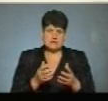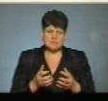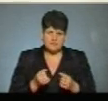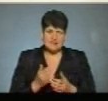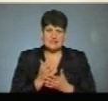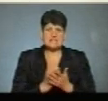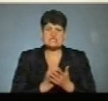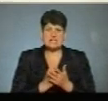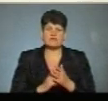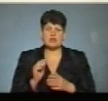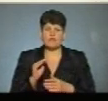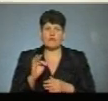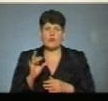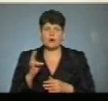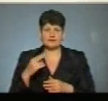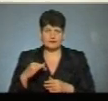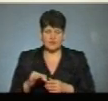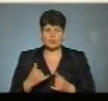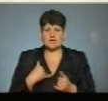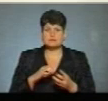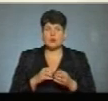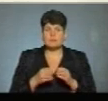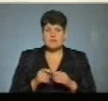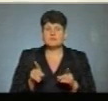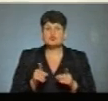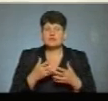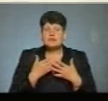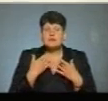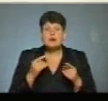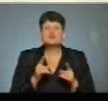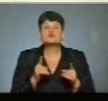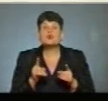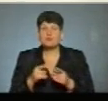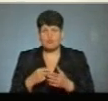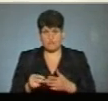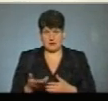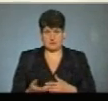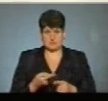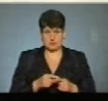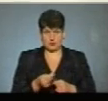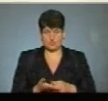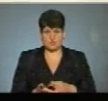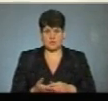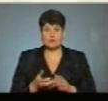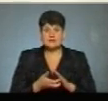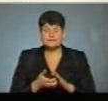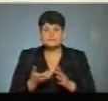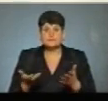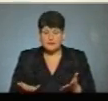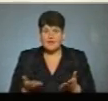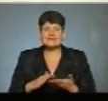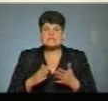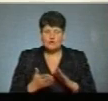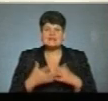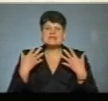сесії прийняли, є резервні фонди. У нас є єдина проблема на сьогодні, де що нема що купити за ці гроші, тому що є на